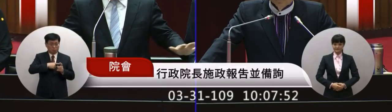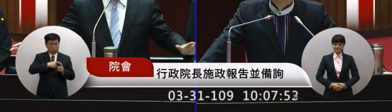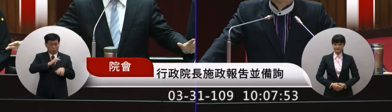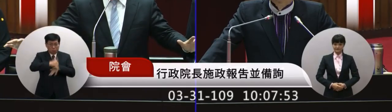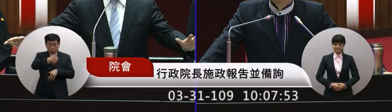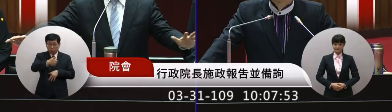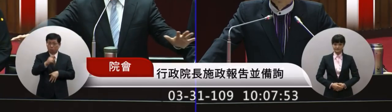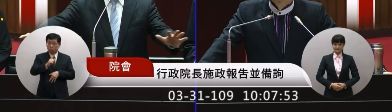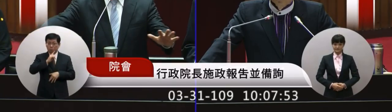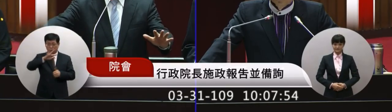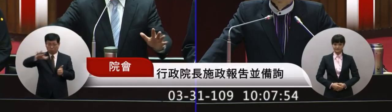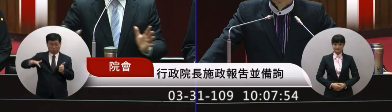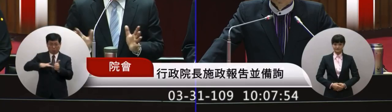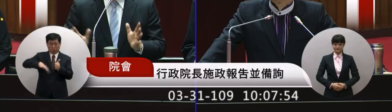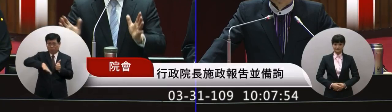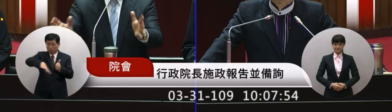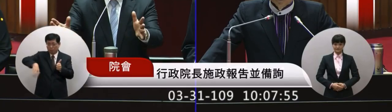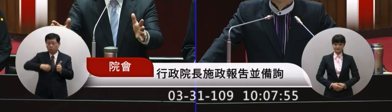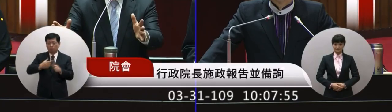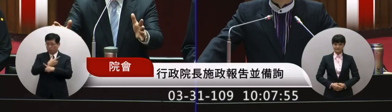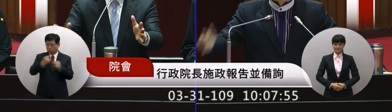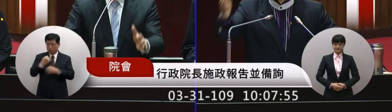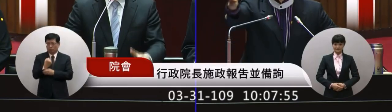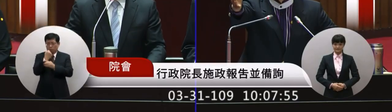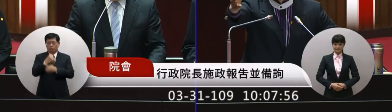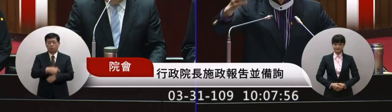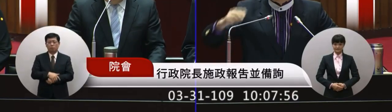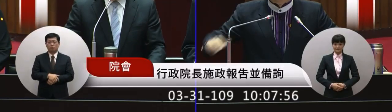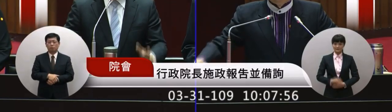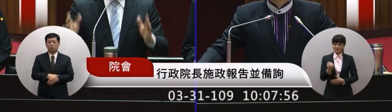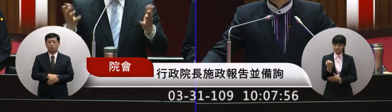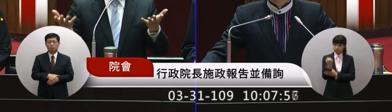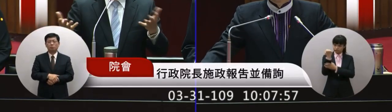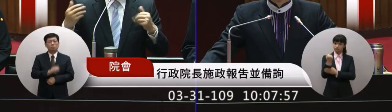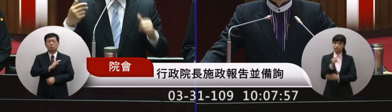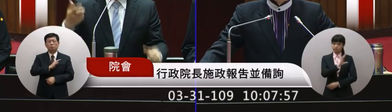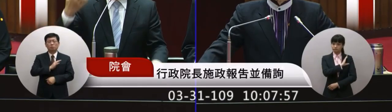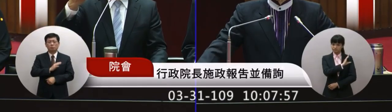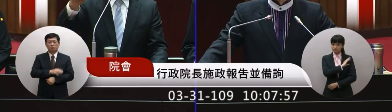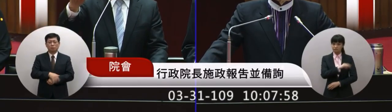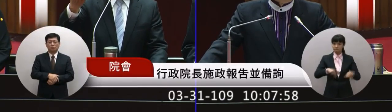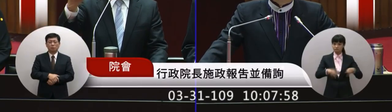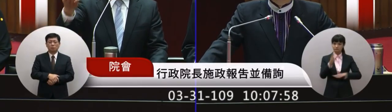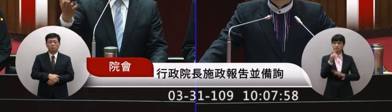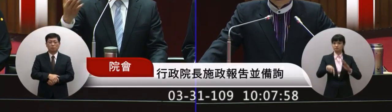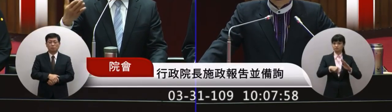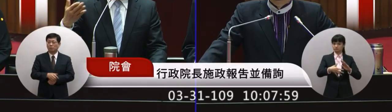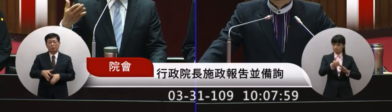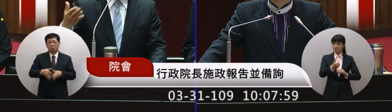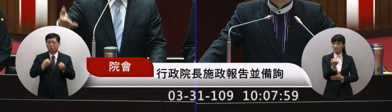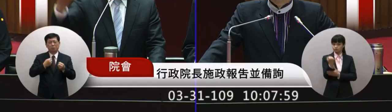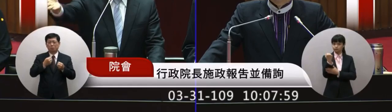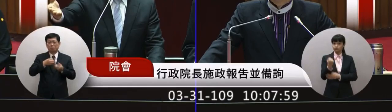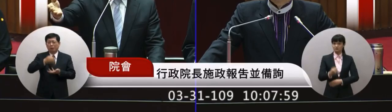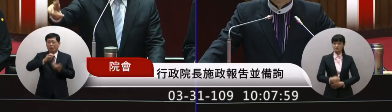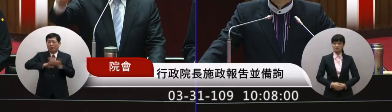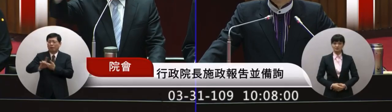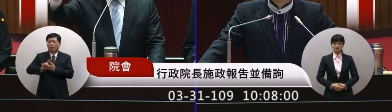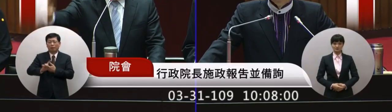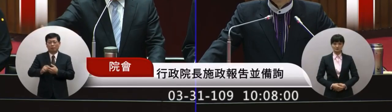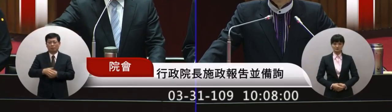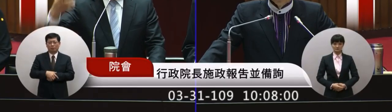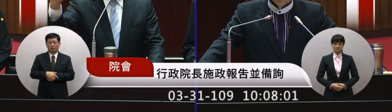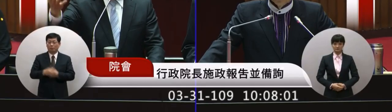后面要依整个团队支持。 嘛，想你支持啦。 那当然 啦，当然你就支持啦。 民工别行啦，比如